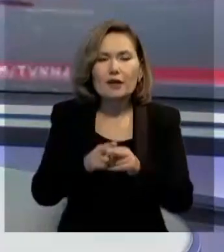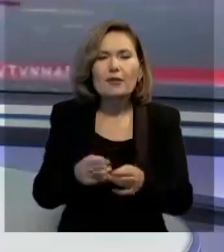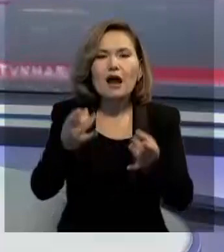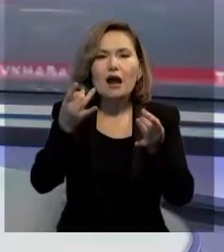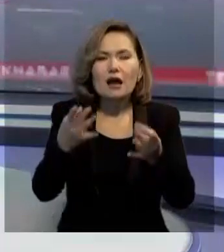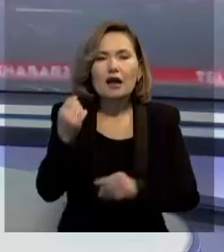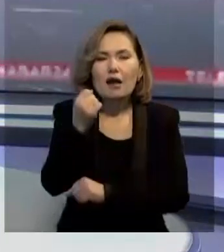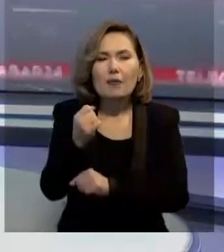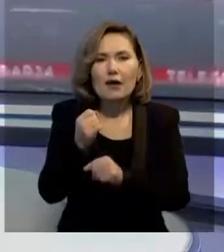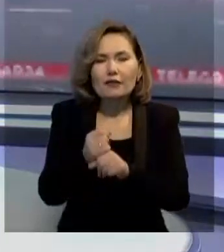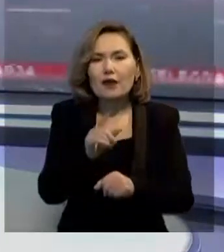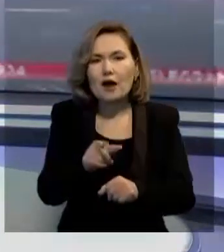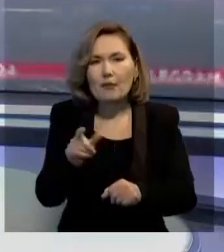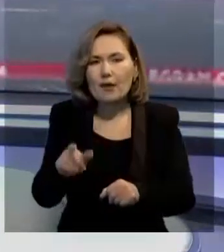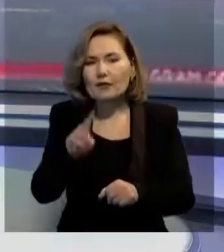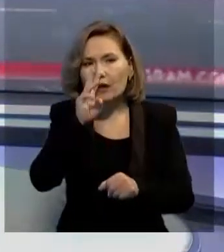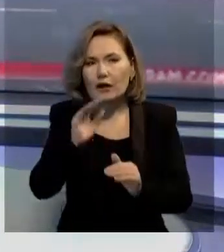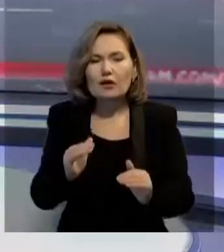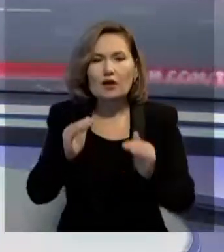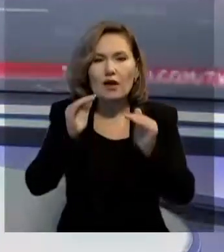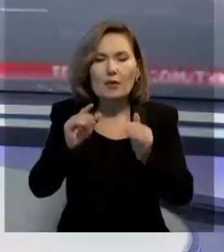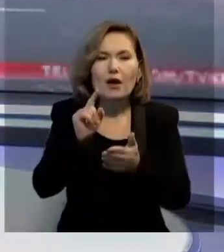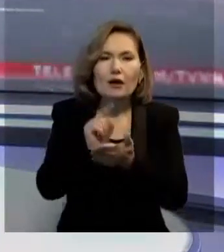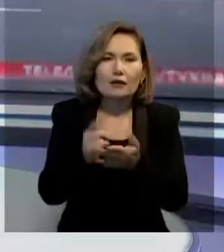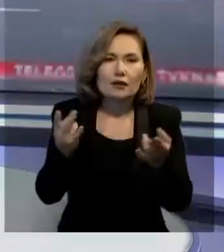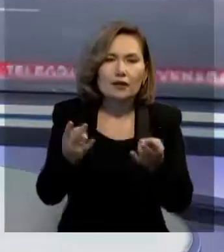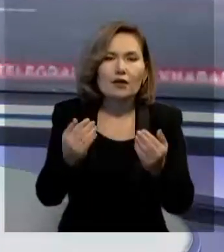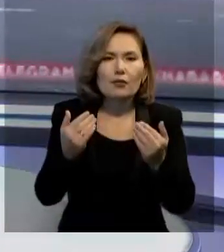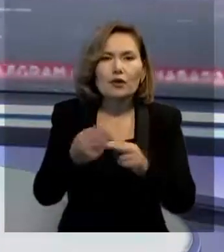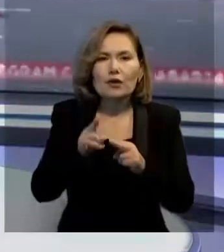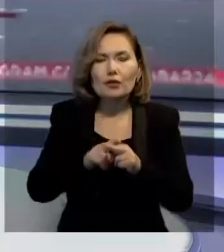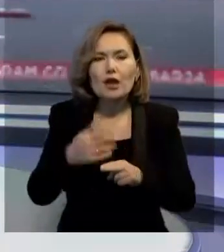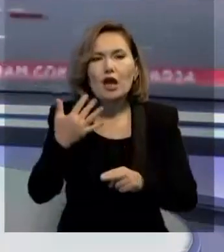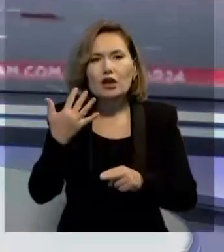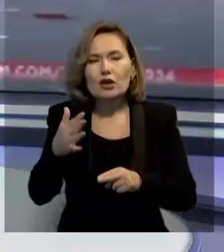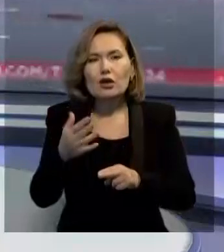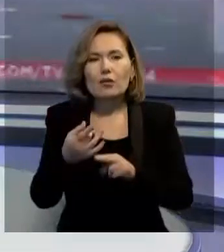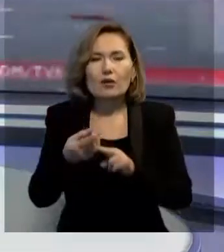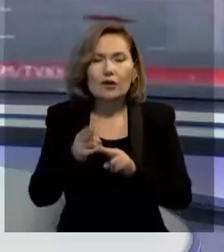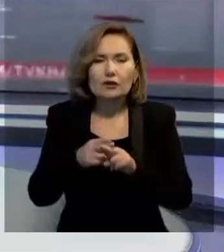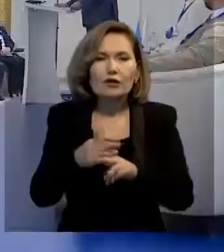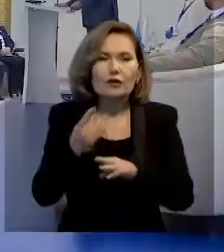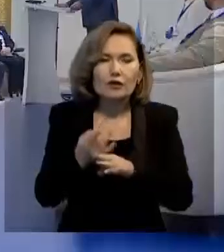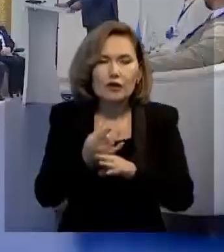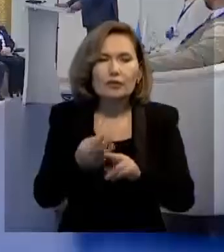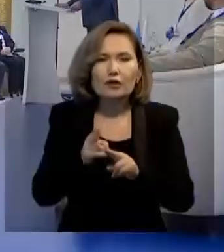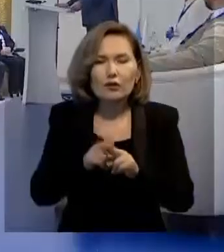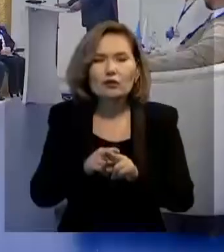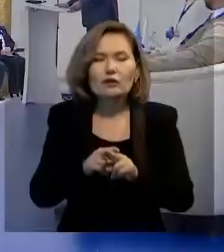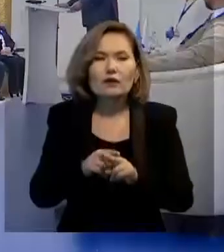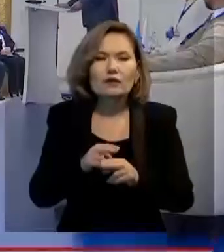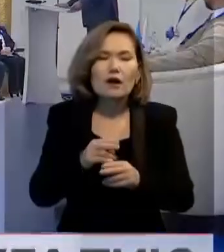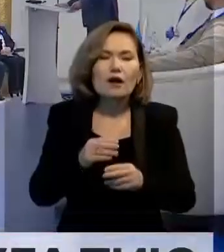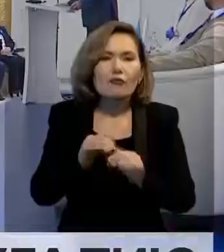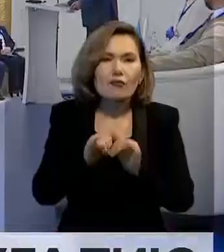еңбек адамы мен топ менеджерлердің айлығындағы айырмашылық азаюы тиіс. Бүгінде ол 50 есеге дейін барады. Бұған қоса компания немесе